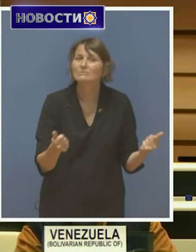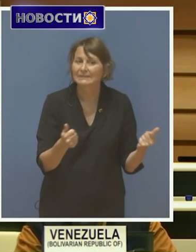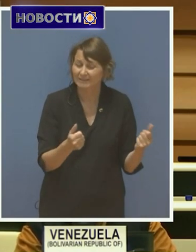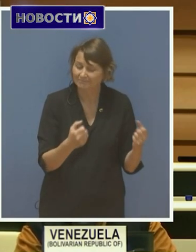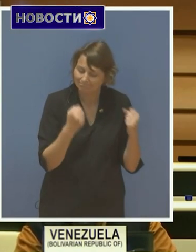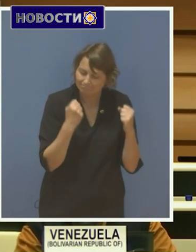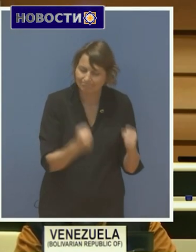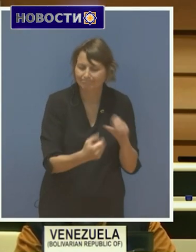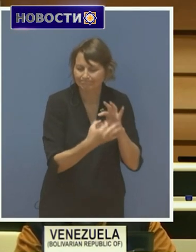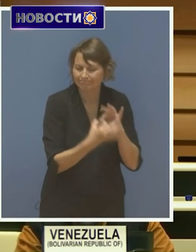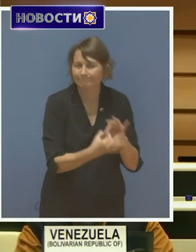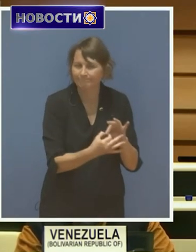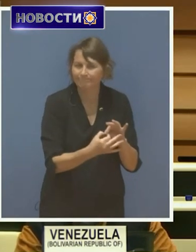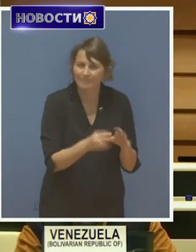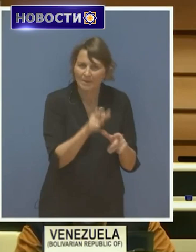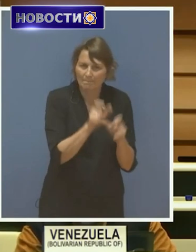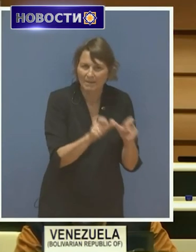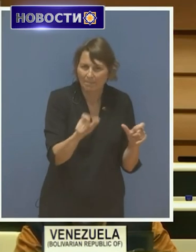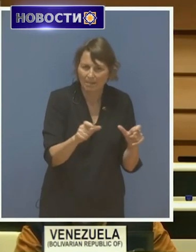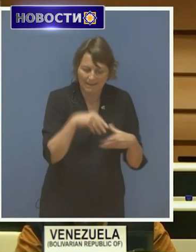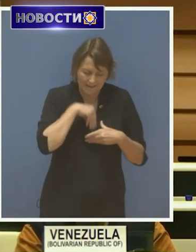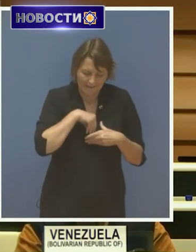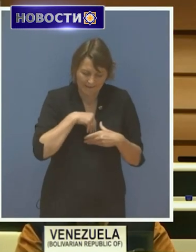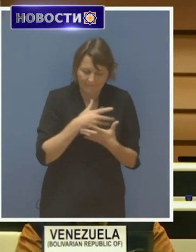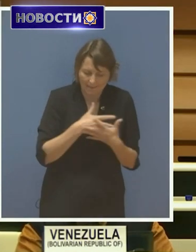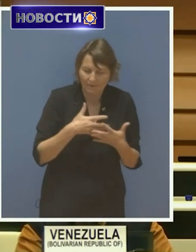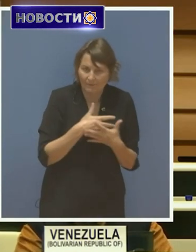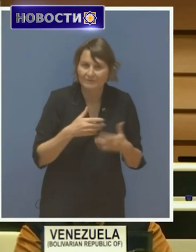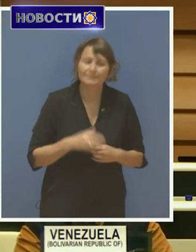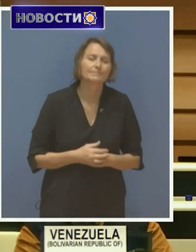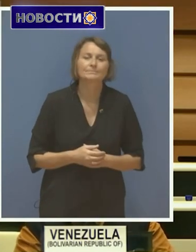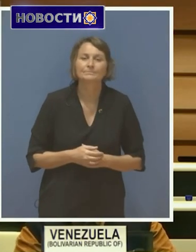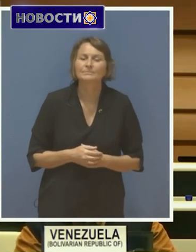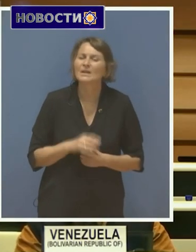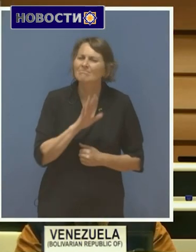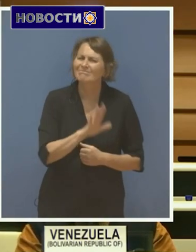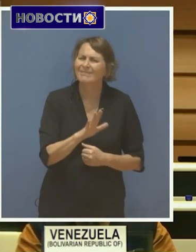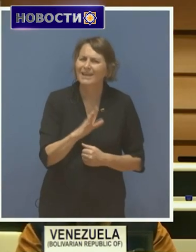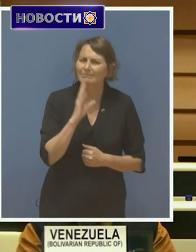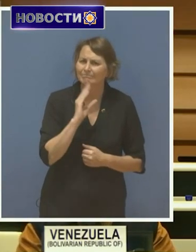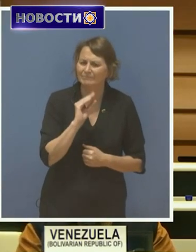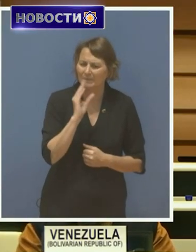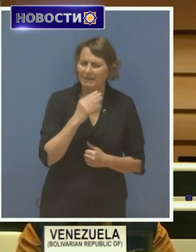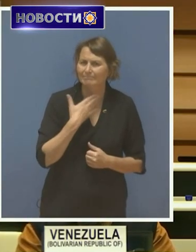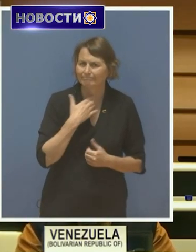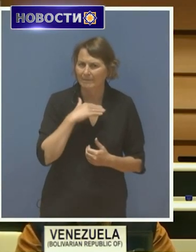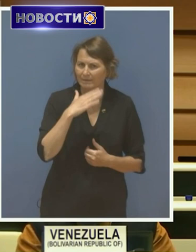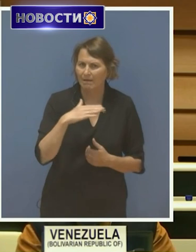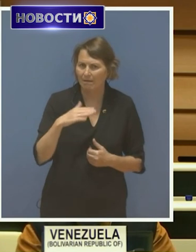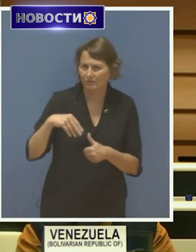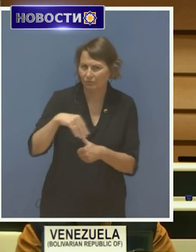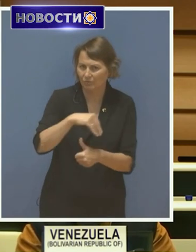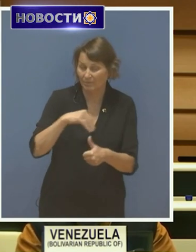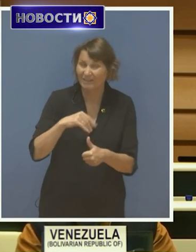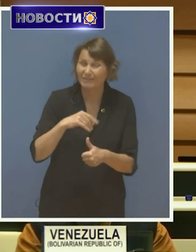войсками. Вопрос языка коренных народов не может рассматриваться, не учитывая тот факт, что истребление является одним из последствий исчезновения